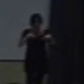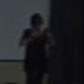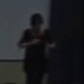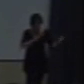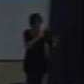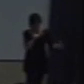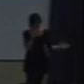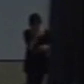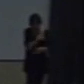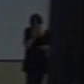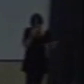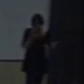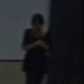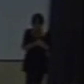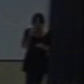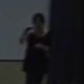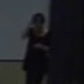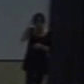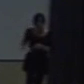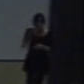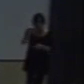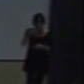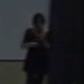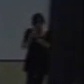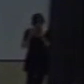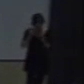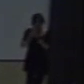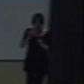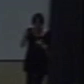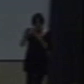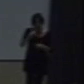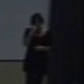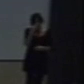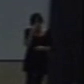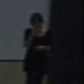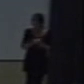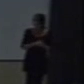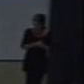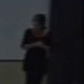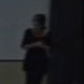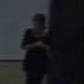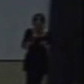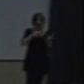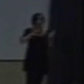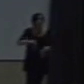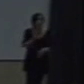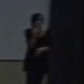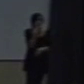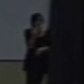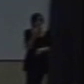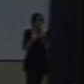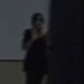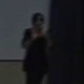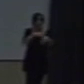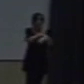de poder fer. Aquest home fa tuits d'aquests i realment és graciós i interessant. Una altra de les coses, ja l'última de fons, és això, no? Aquests són dos ministres